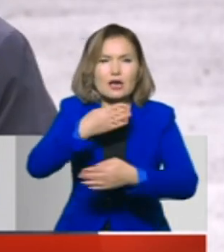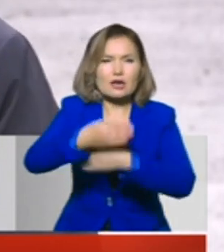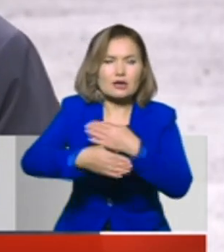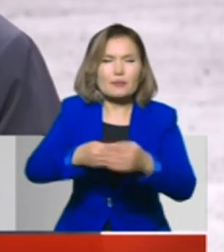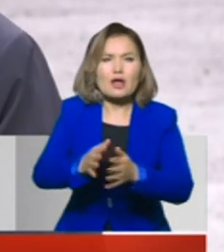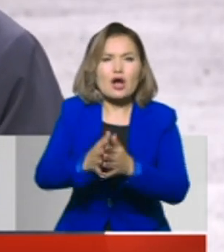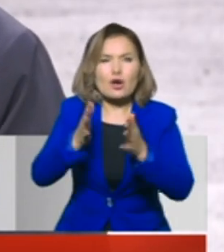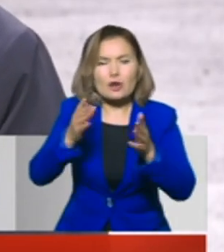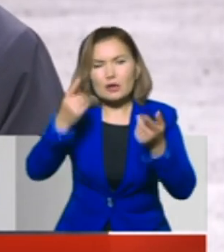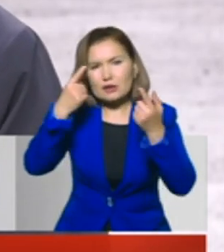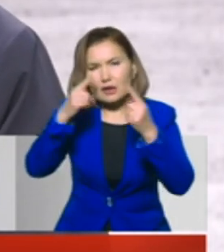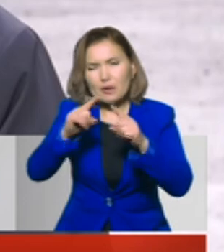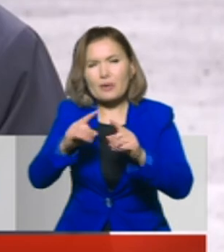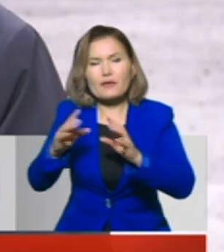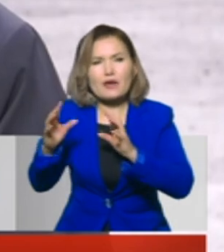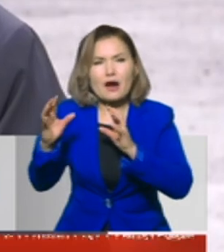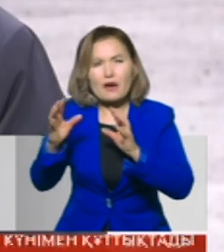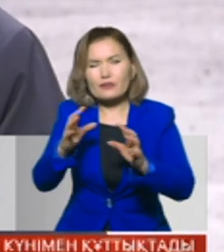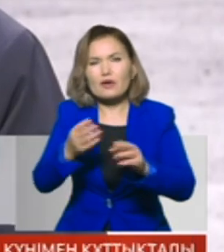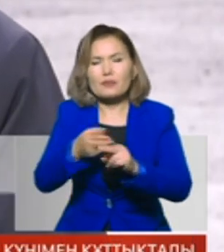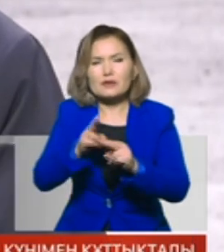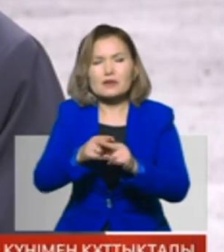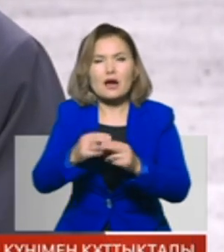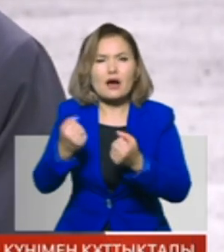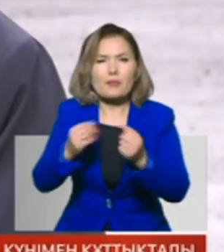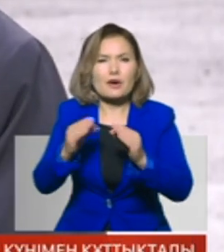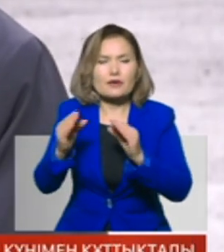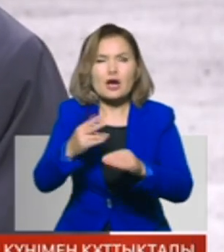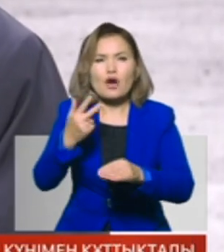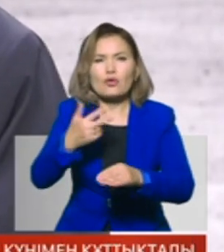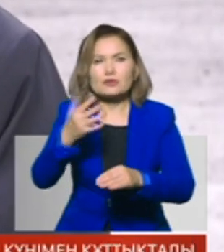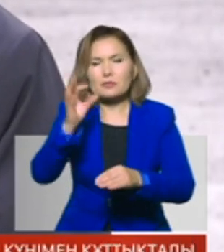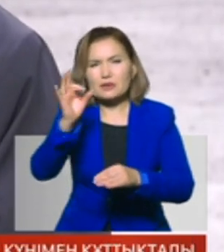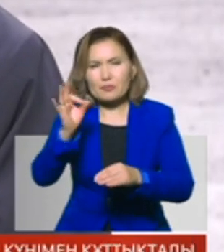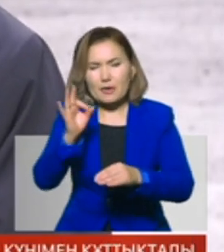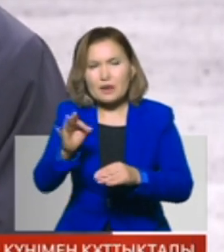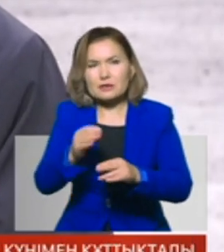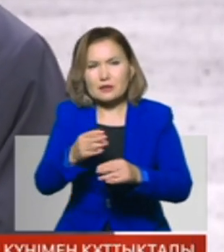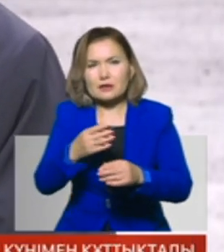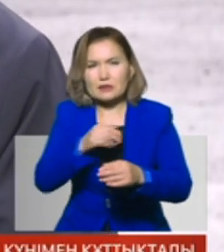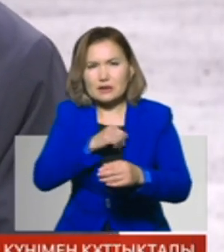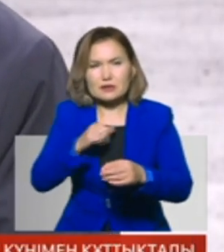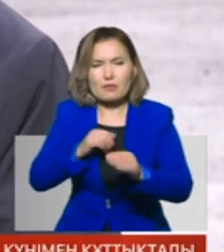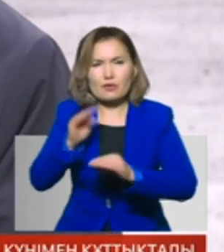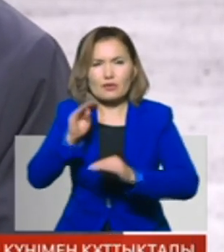үлкен автомобильдер болсын, 30-35% локализацияға жеткізген екен.